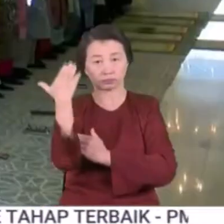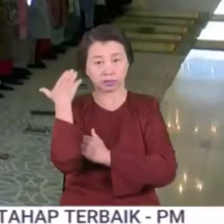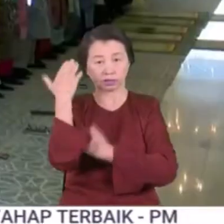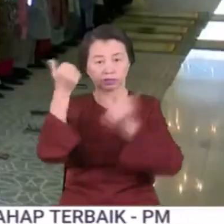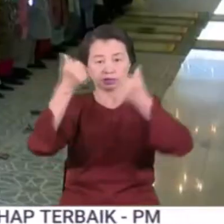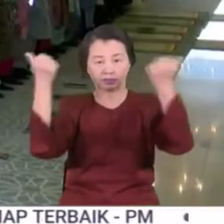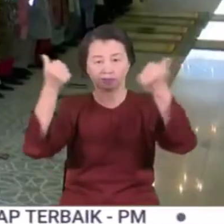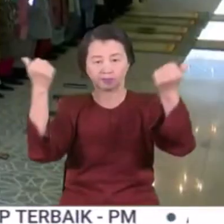Syawal